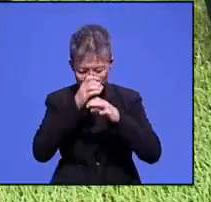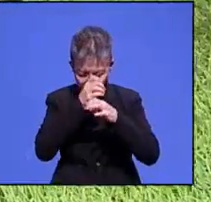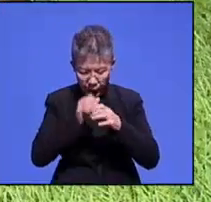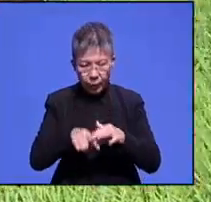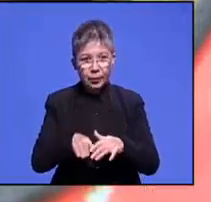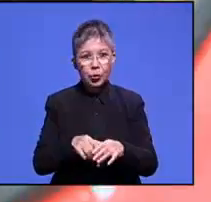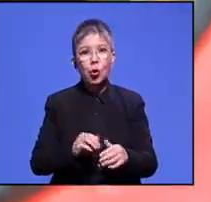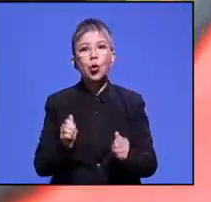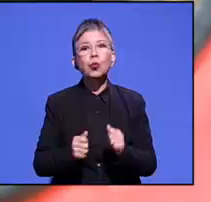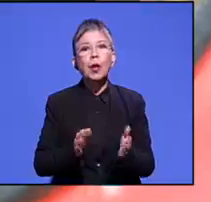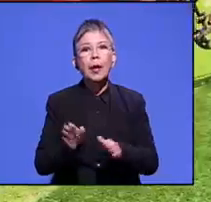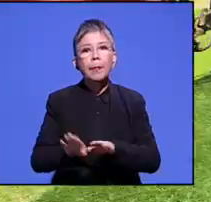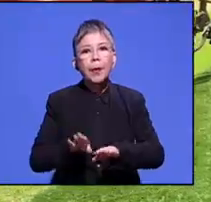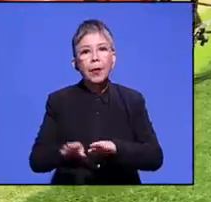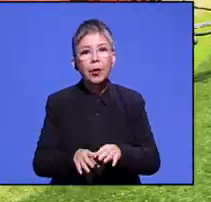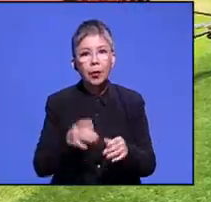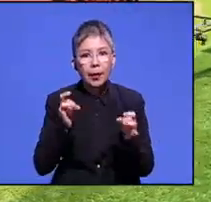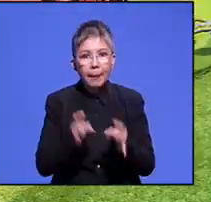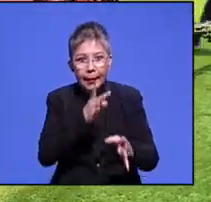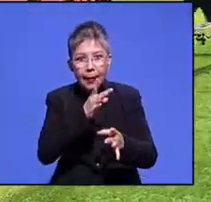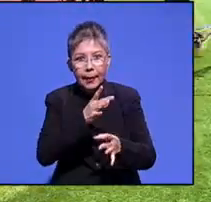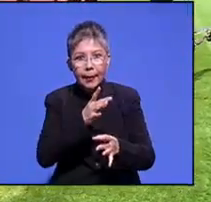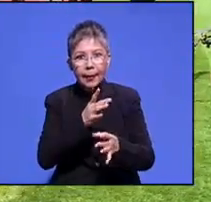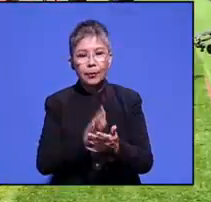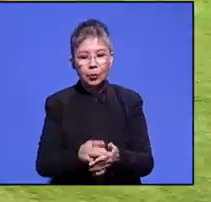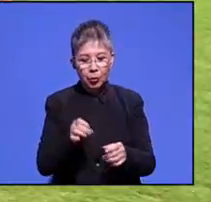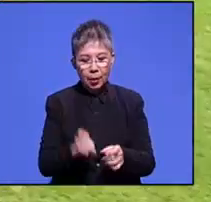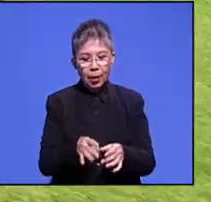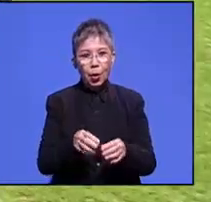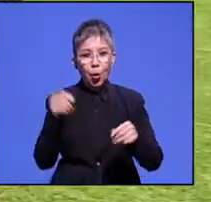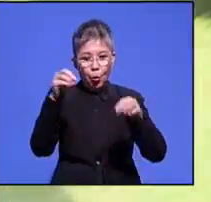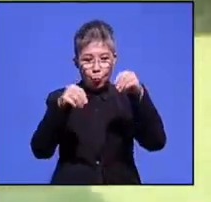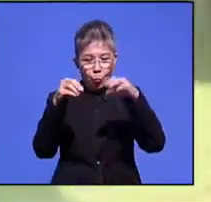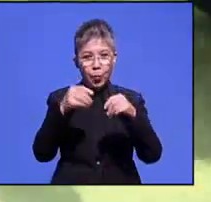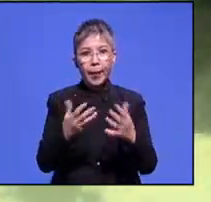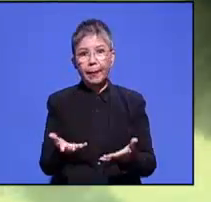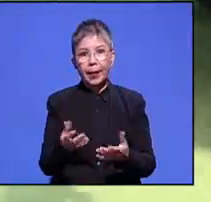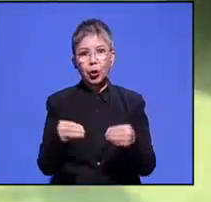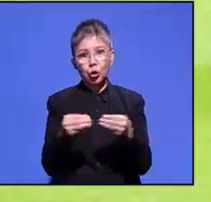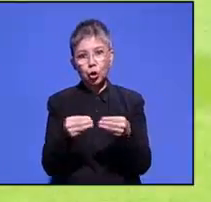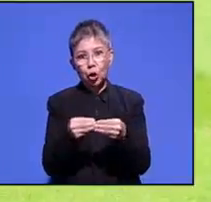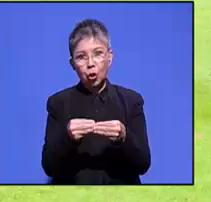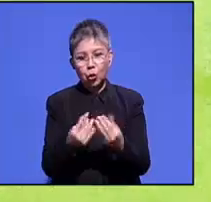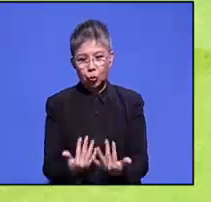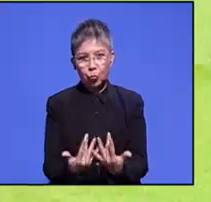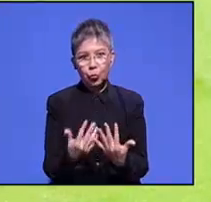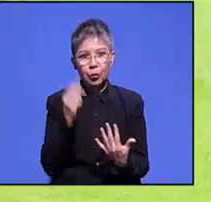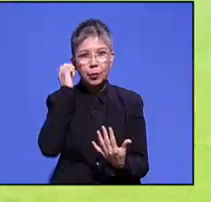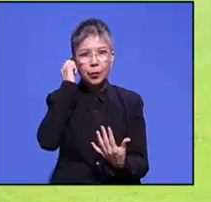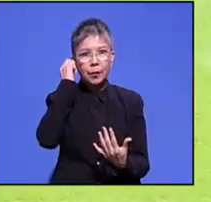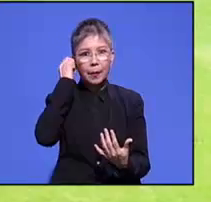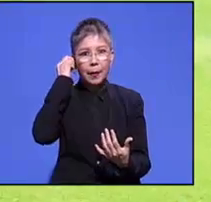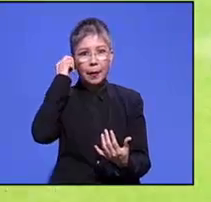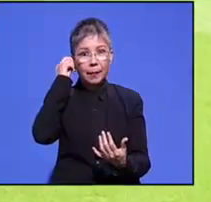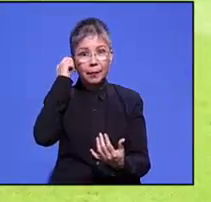agar perawatannya benar-benar tepat salah satunya untuk menentukan jenis pupuk yang akan digunakan ini udah